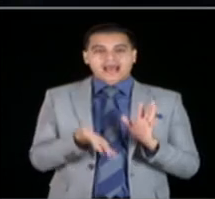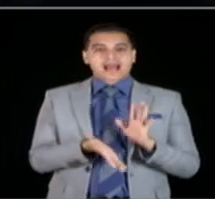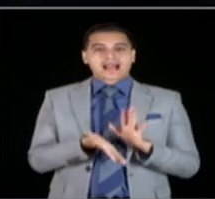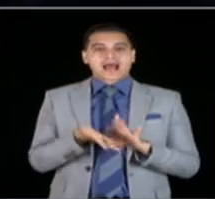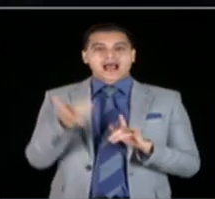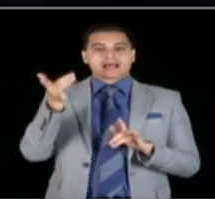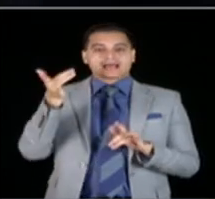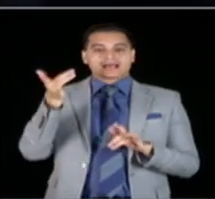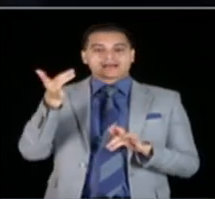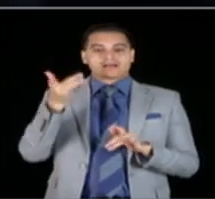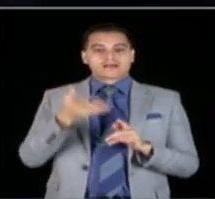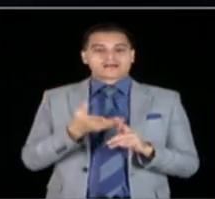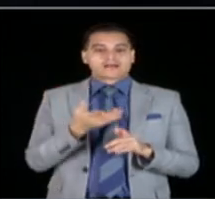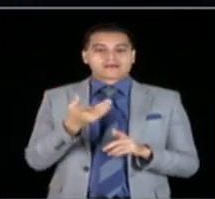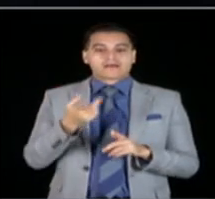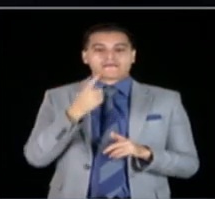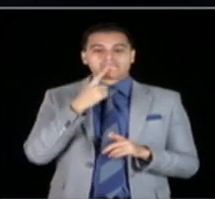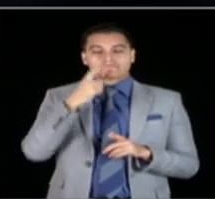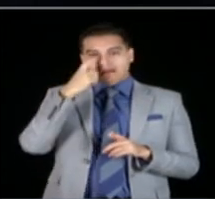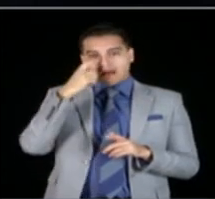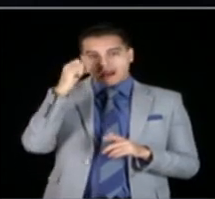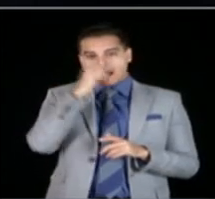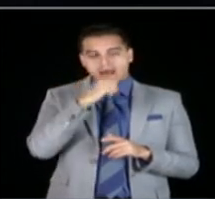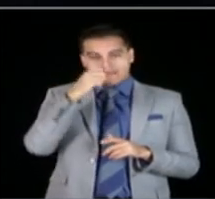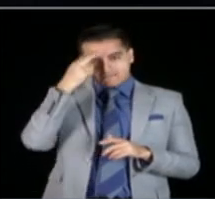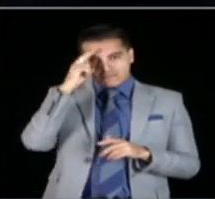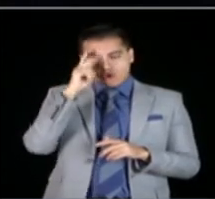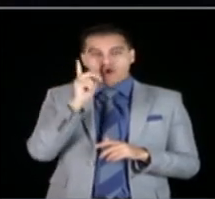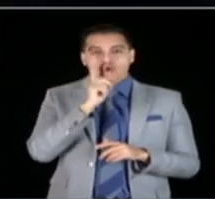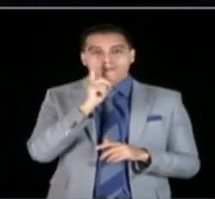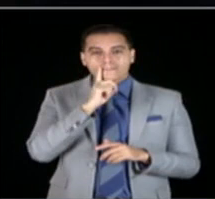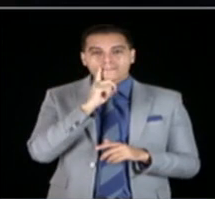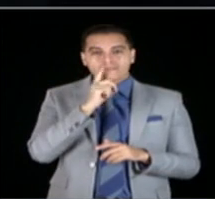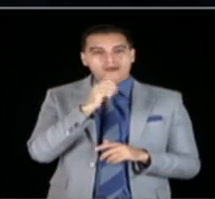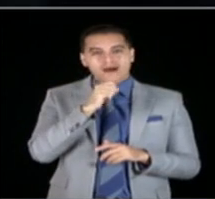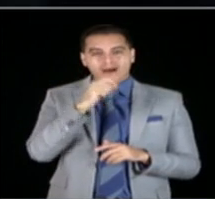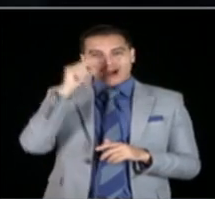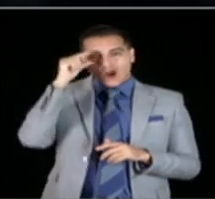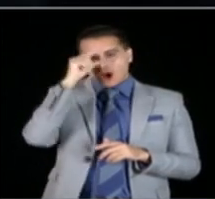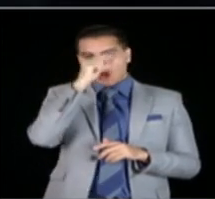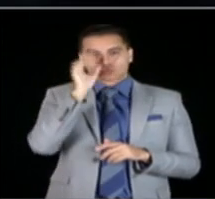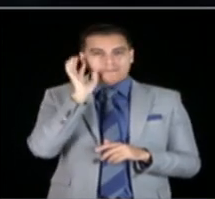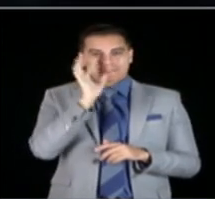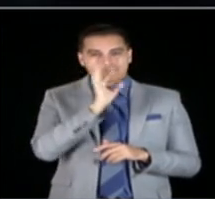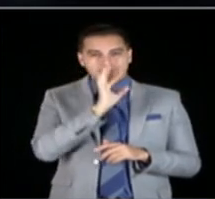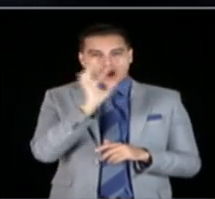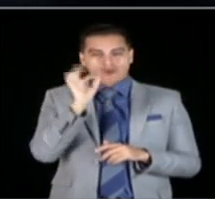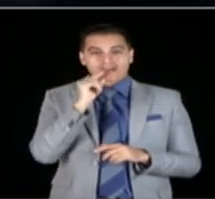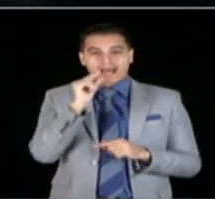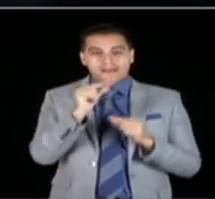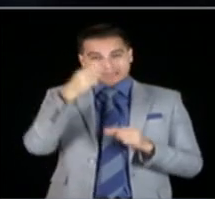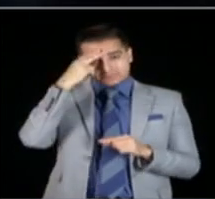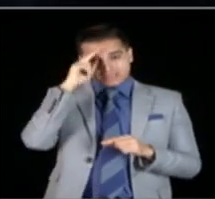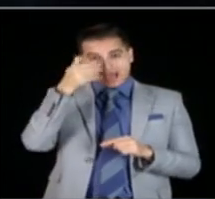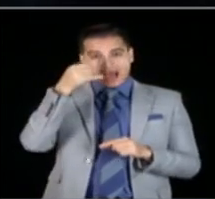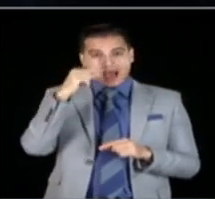كلثوم؟ هي غنتها 1928. كلمات أحمد رامي. أنا عايز أقول